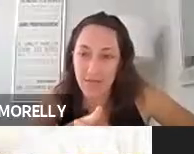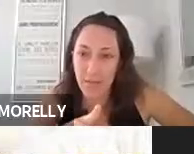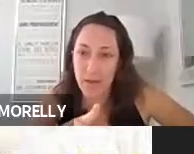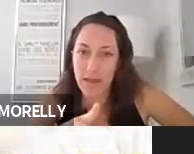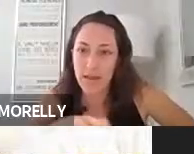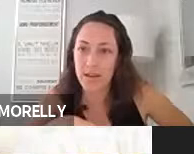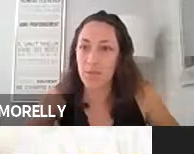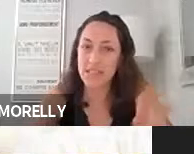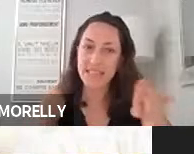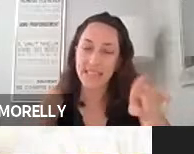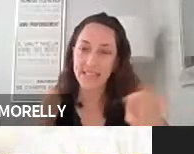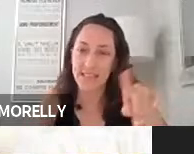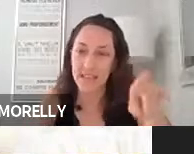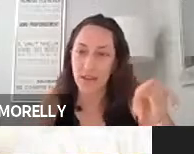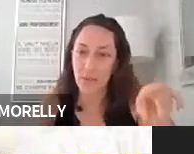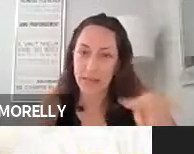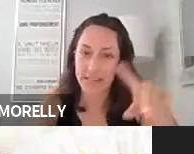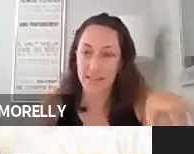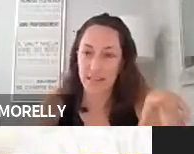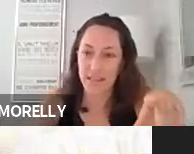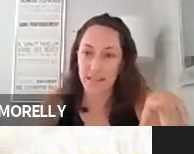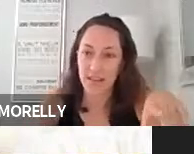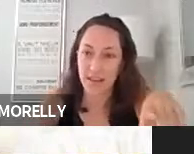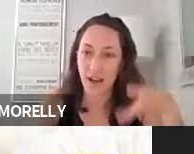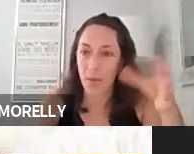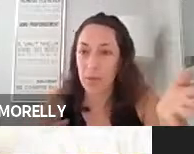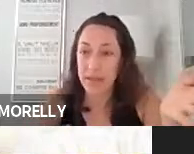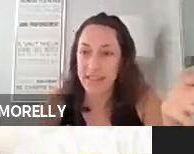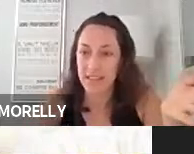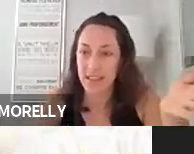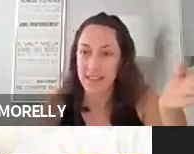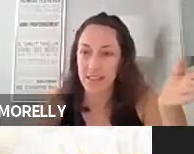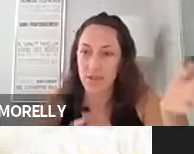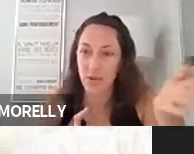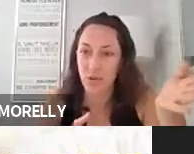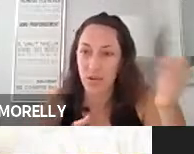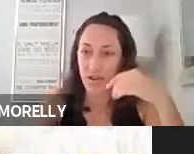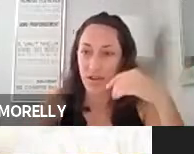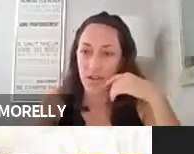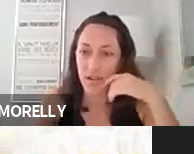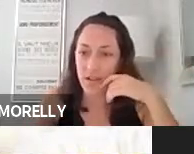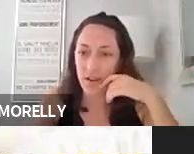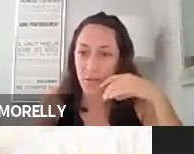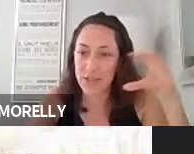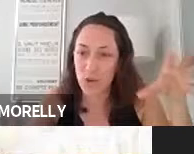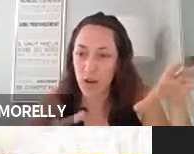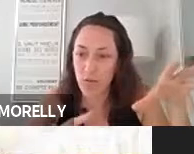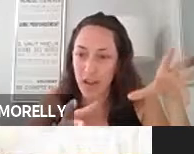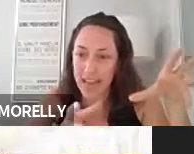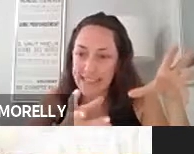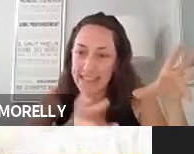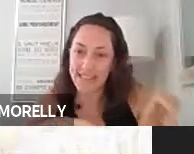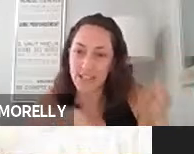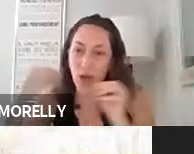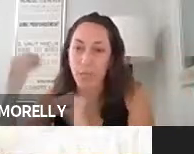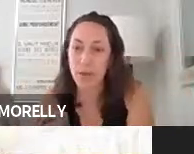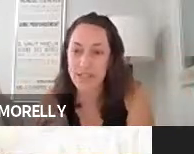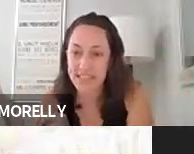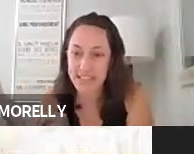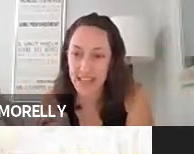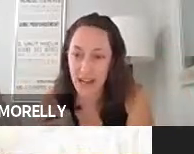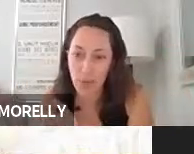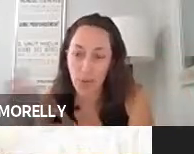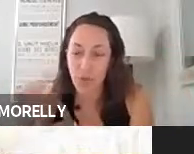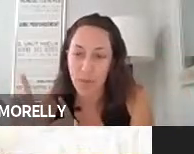à l'alphabet comme là, c'est présenté en mode présentation? Donc, comment est-ce qu'on pourrait avoir accès à ça